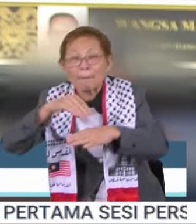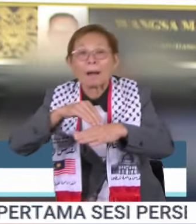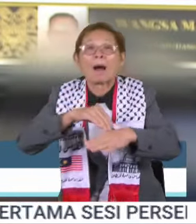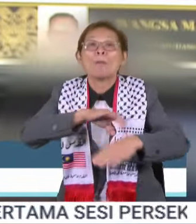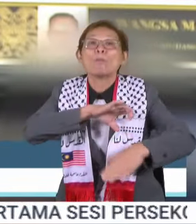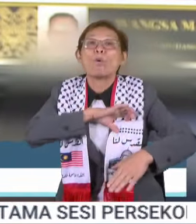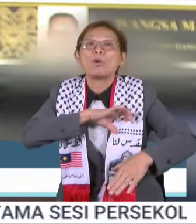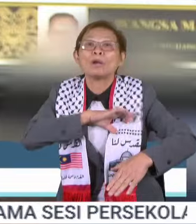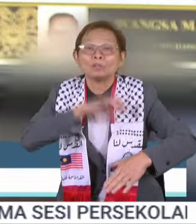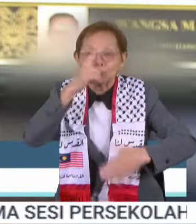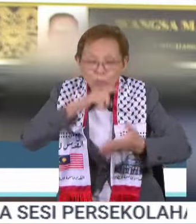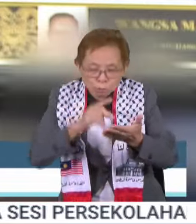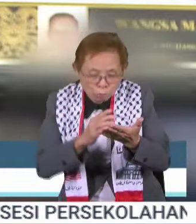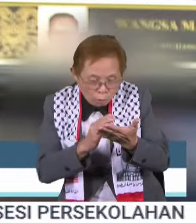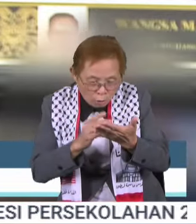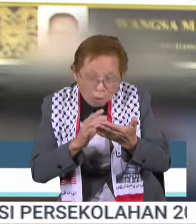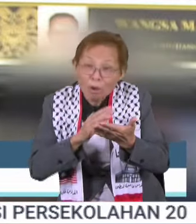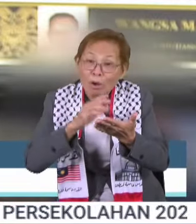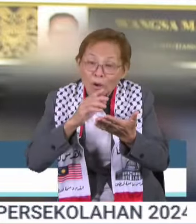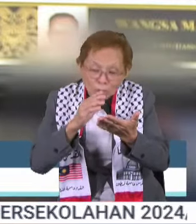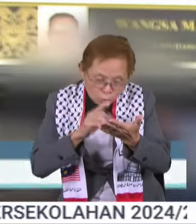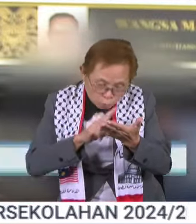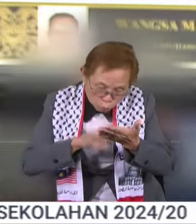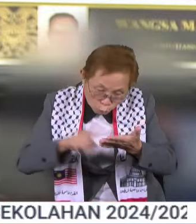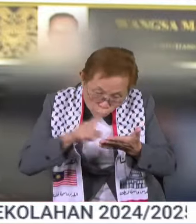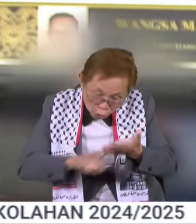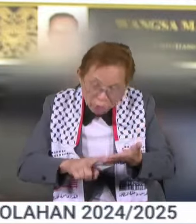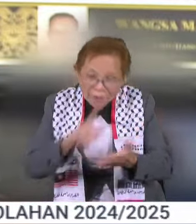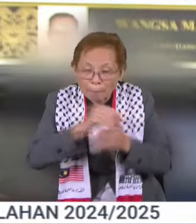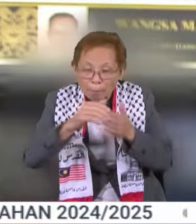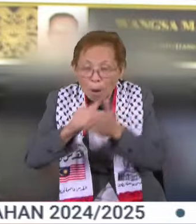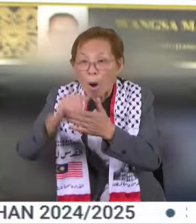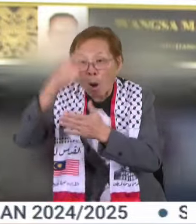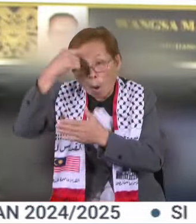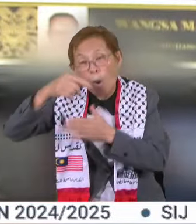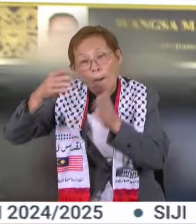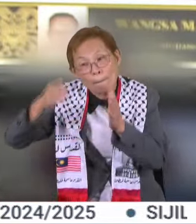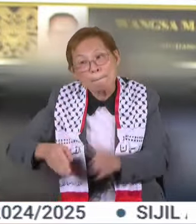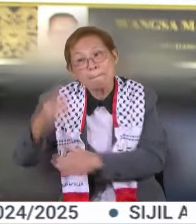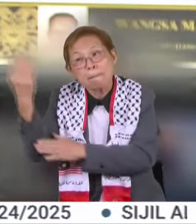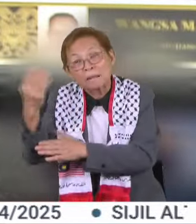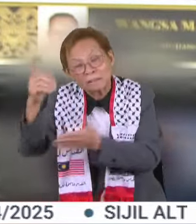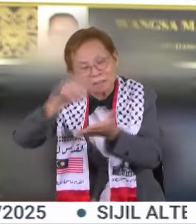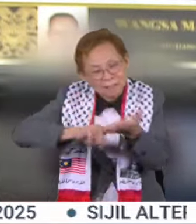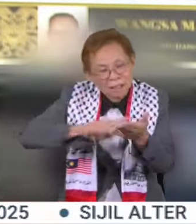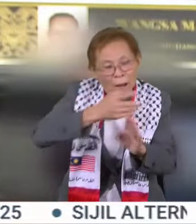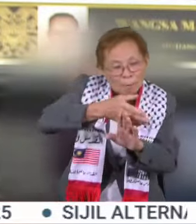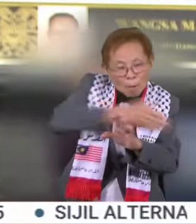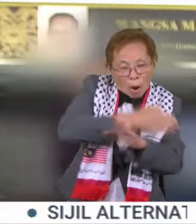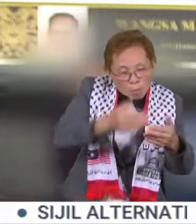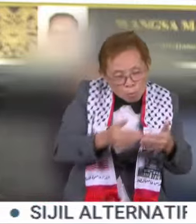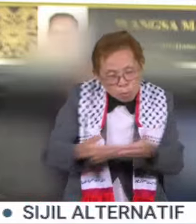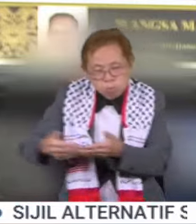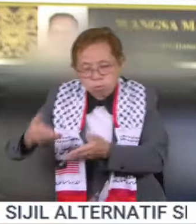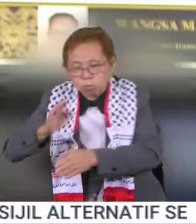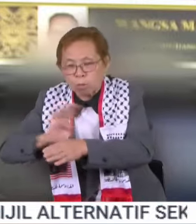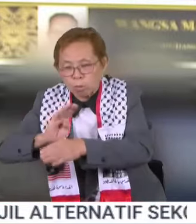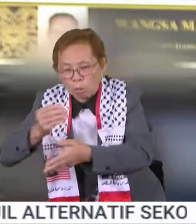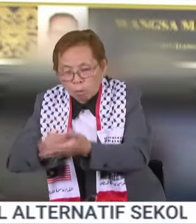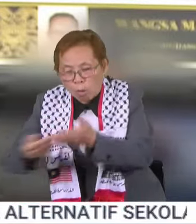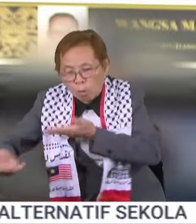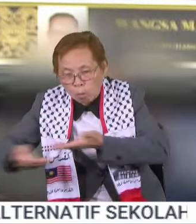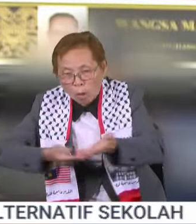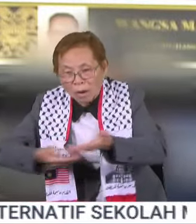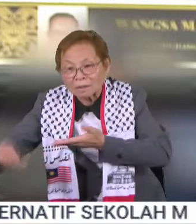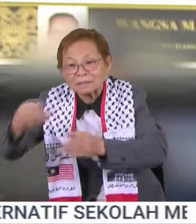PDRM sebagai rujukan dan panduan yang membolehkan orang awam membuat semakan sebelum mereka meneruskan transaksi kewangan